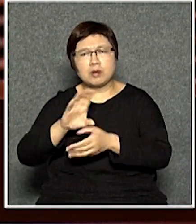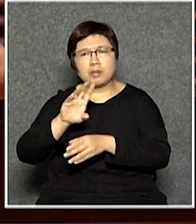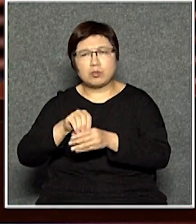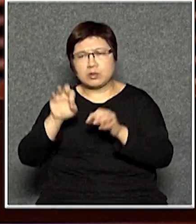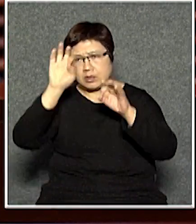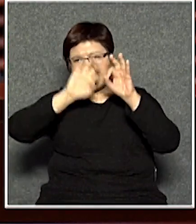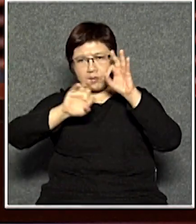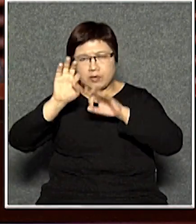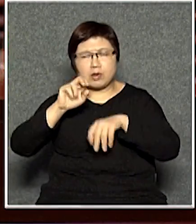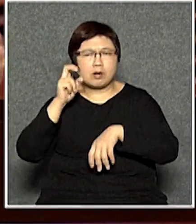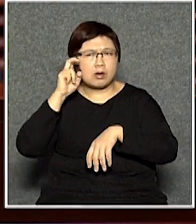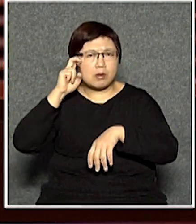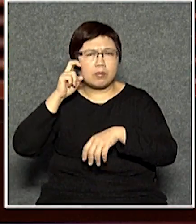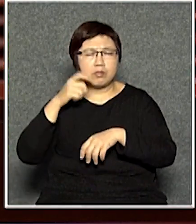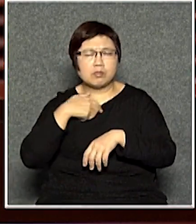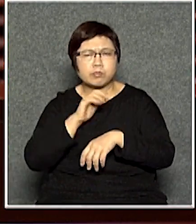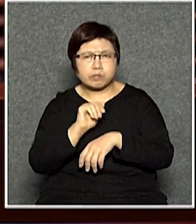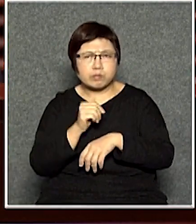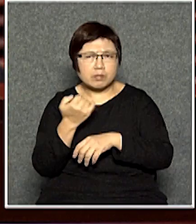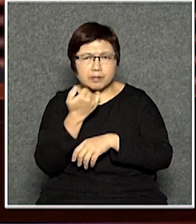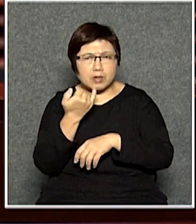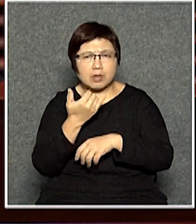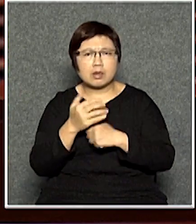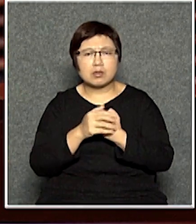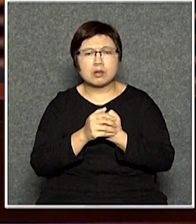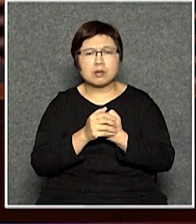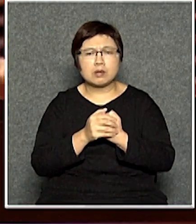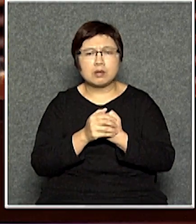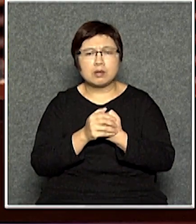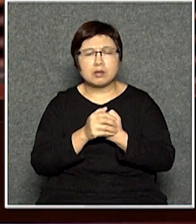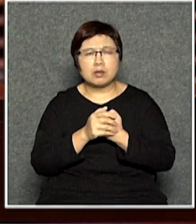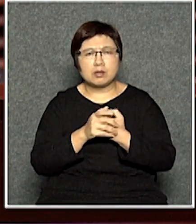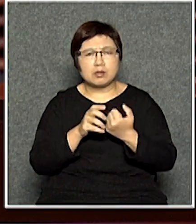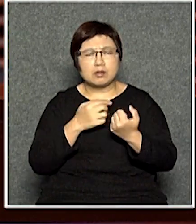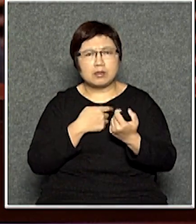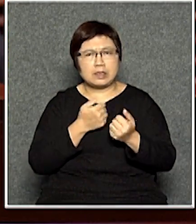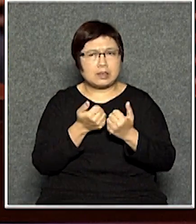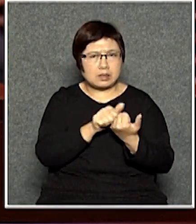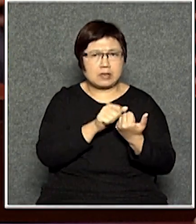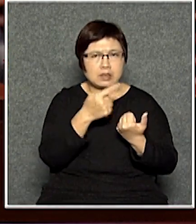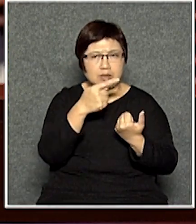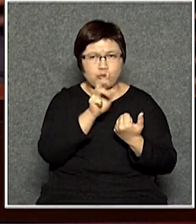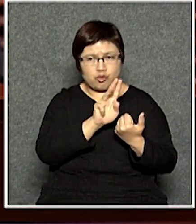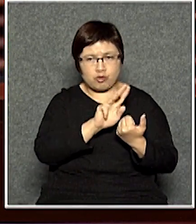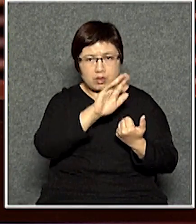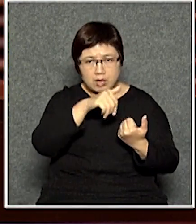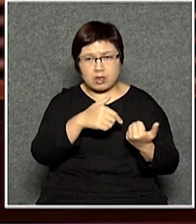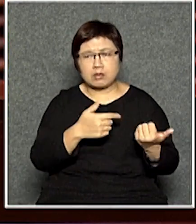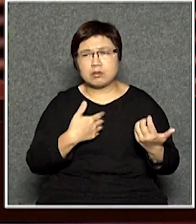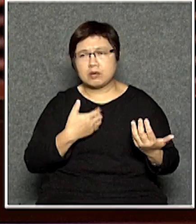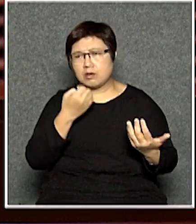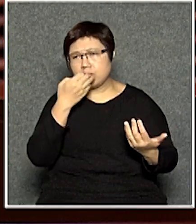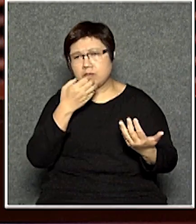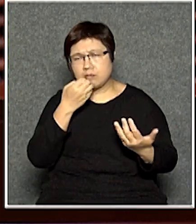內，要考慮一下我們能不能夠脫離這一種只是依賴單一水源，因為現在香港講